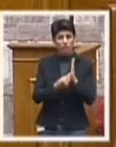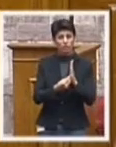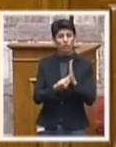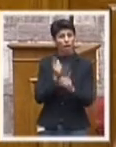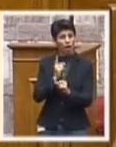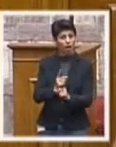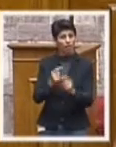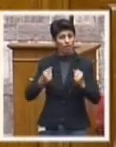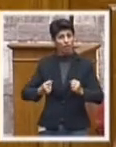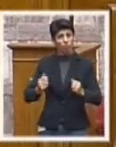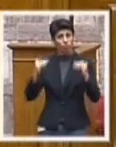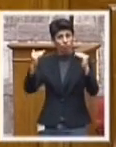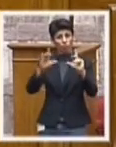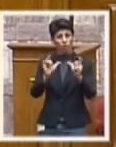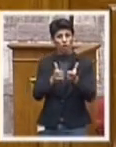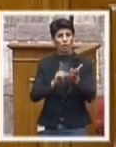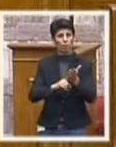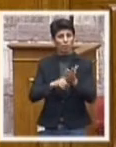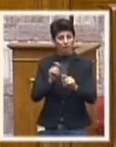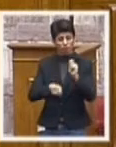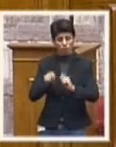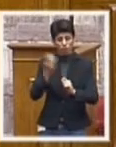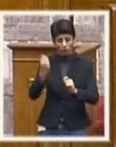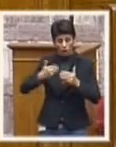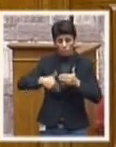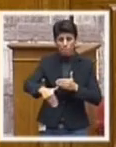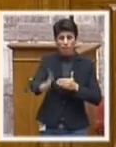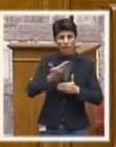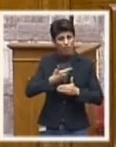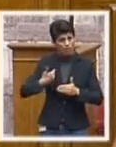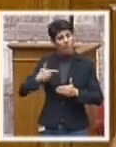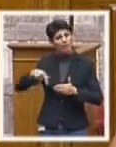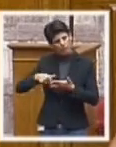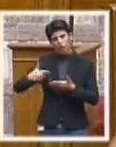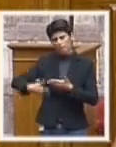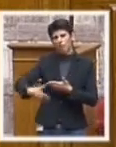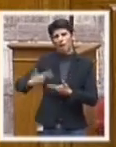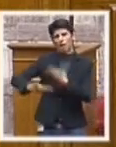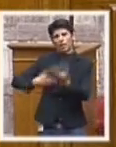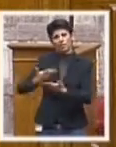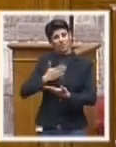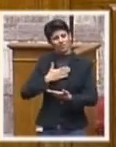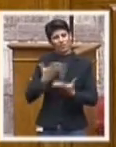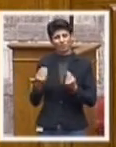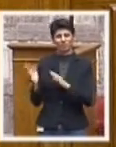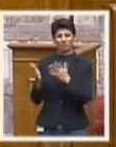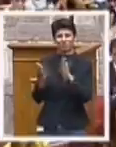στην οικογένεια και να δημιουργήσουμε ένα λαμπρό μέλλον για τη δική μας, αλλά και για τις επόμενες γενιές. Ευχαριστώ πολύ.